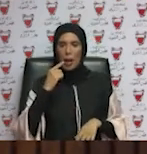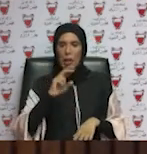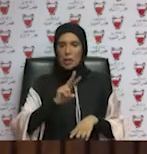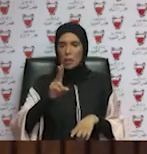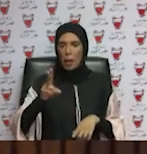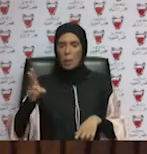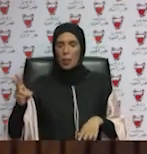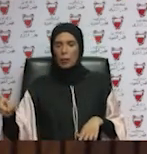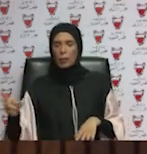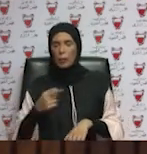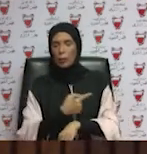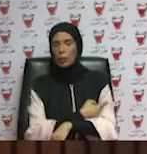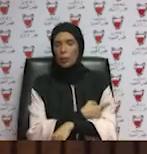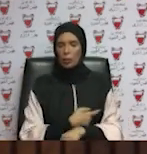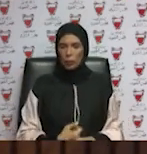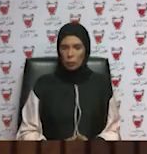المختلفة،